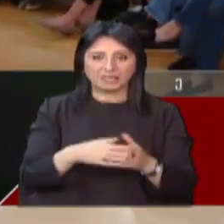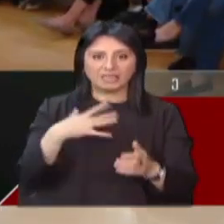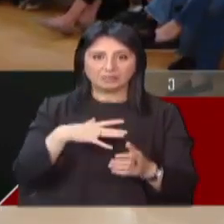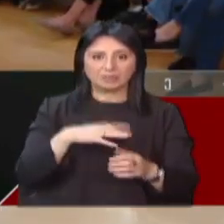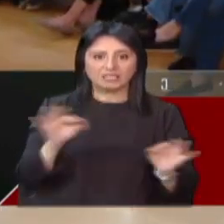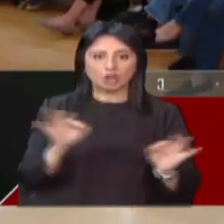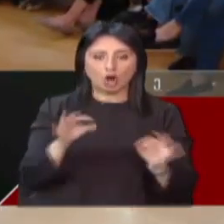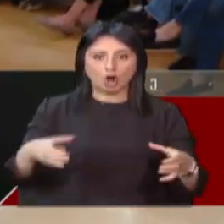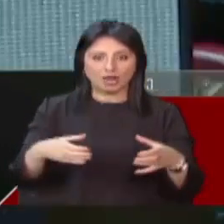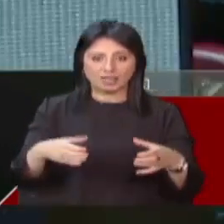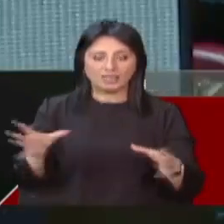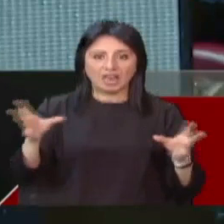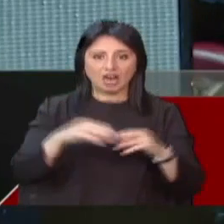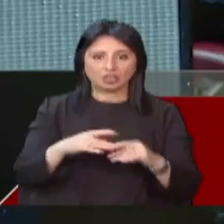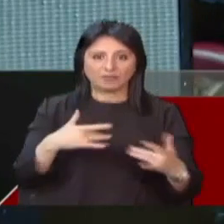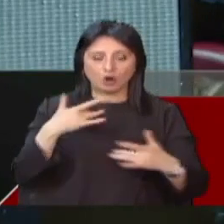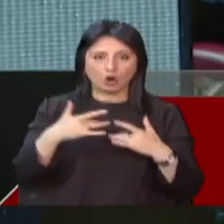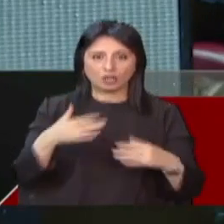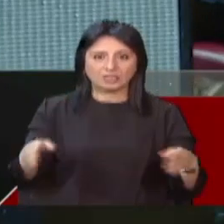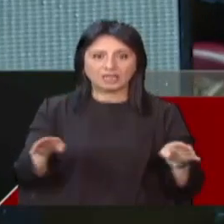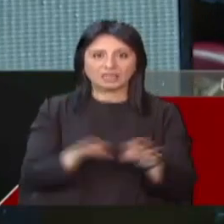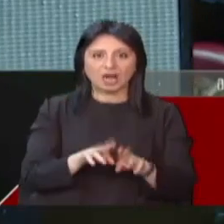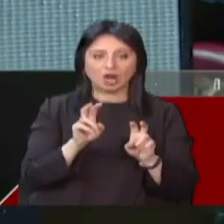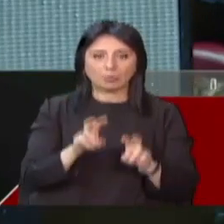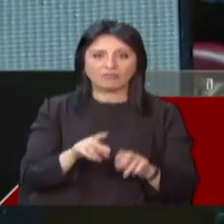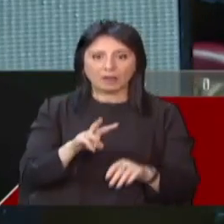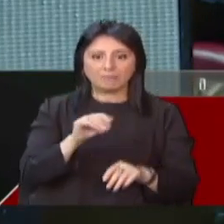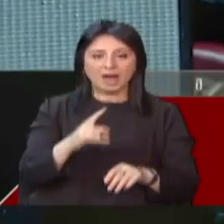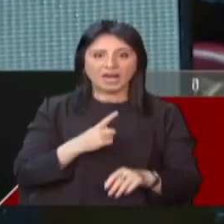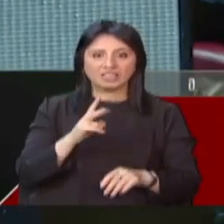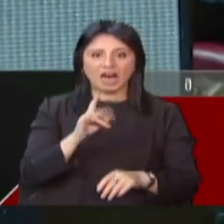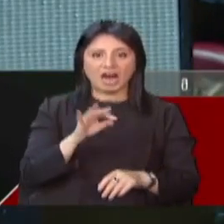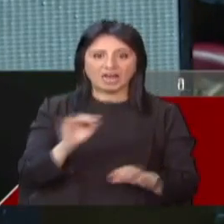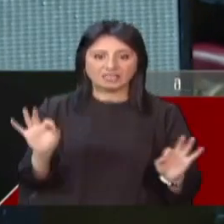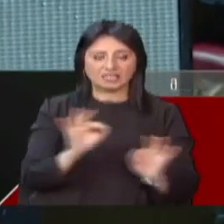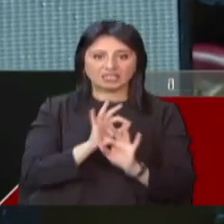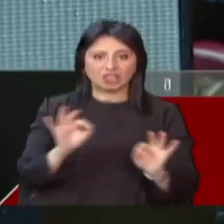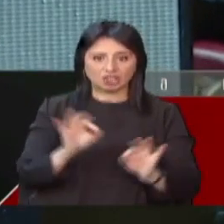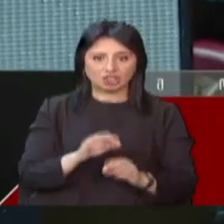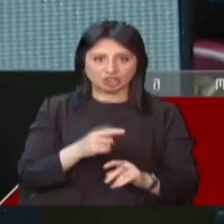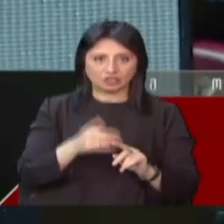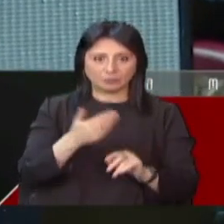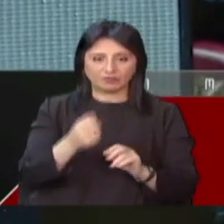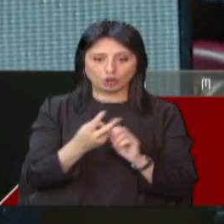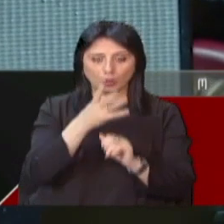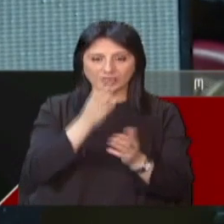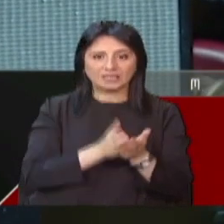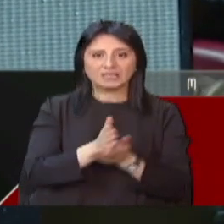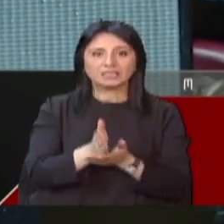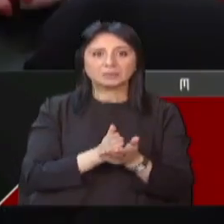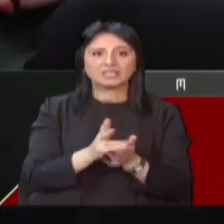Tbilisis Simfoniuri Orkestris ertobliwi koncerti daikhura romelsats maestro Vakhtang Kakhidze dirijerobda China Moses-ma 12 tslis